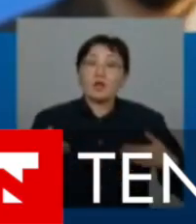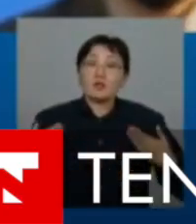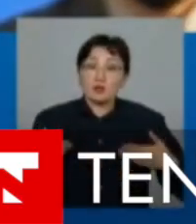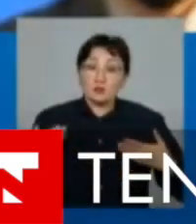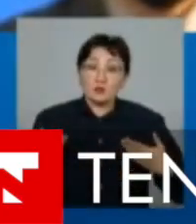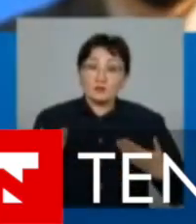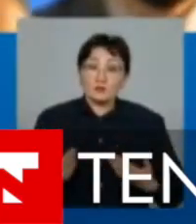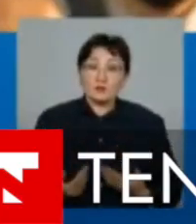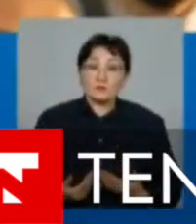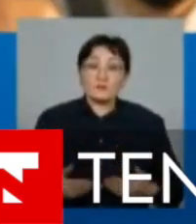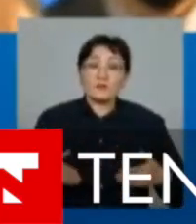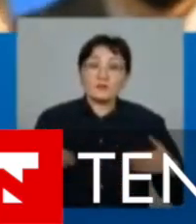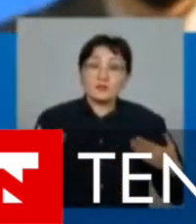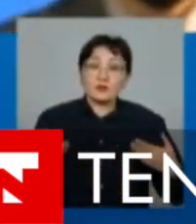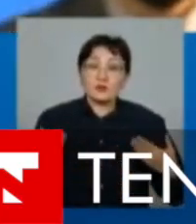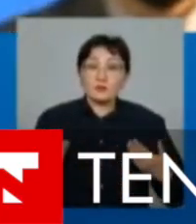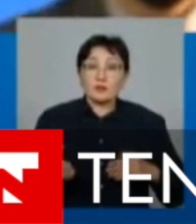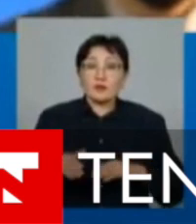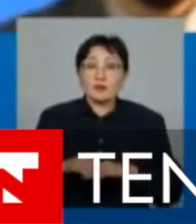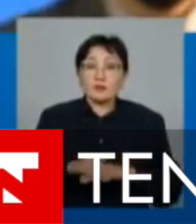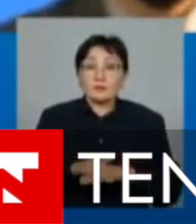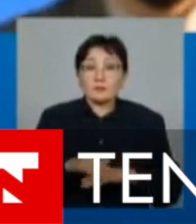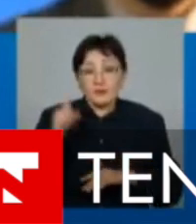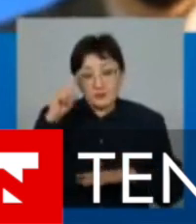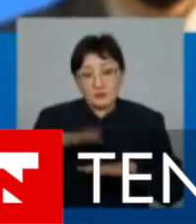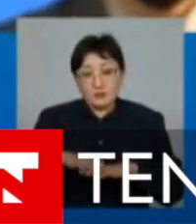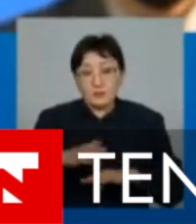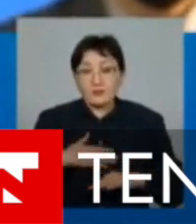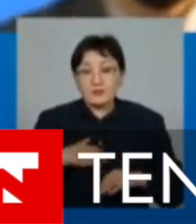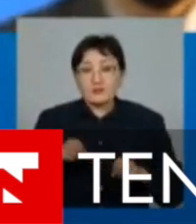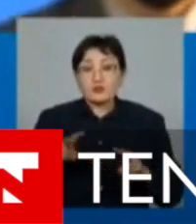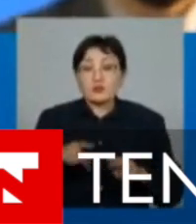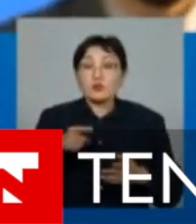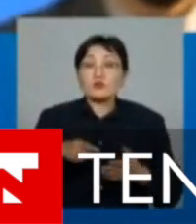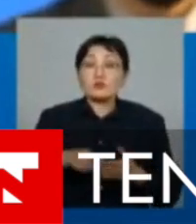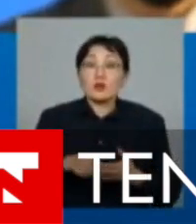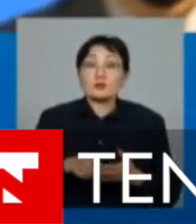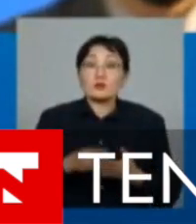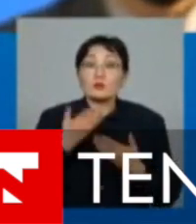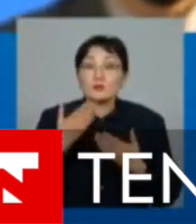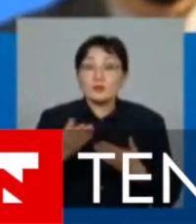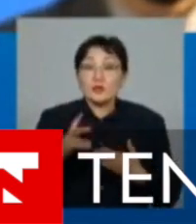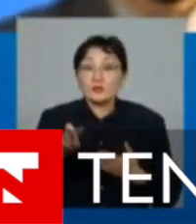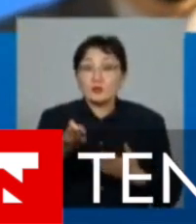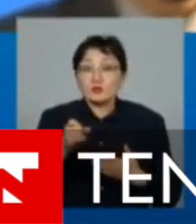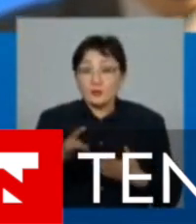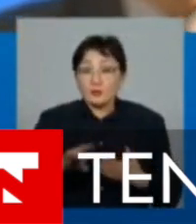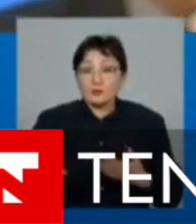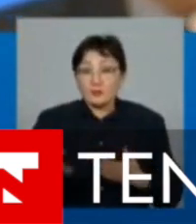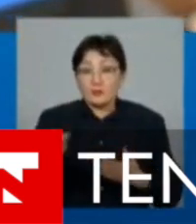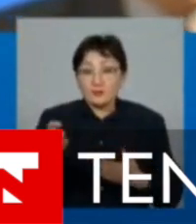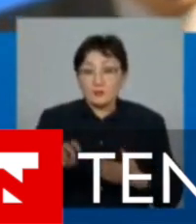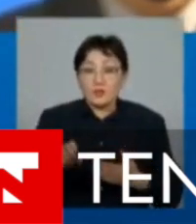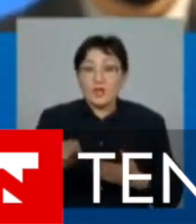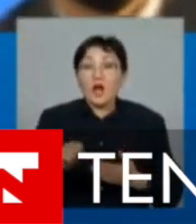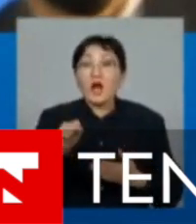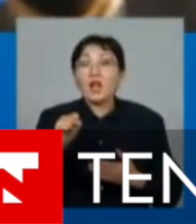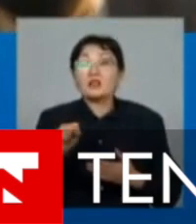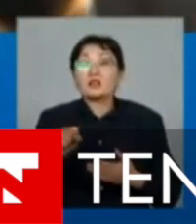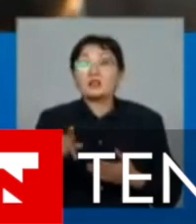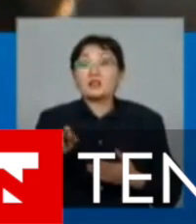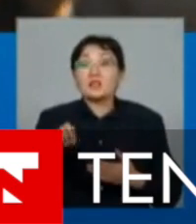ассалаумағалейкум. Ассалаумағалейкум, бақытжан алейкумассалам. Сағынтаев. Мен әдейі осы сұрақты қою үшін наурызбай ауданына келіп отырмын. Менде алтын орда